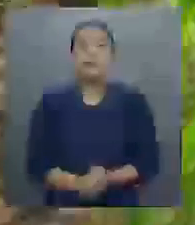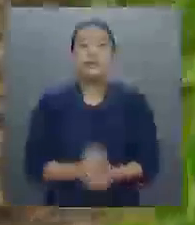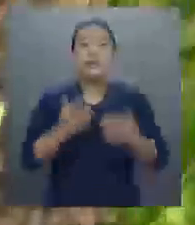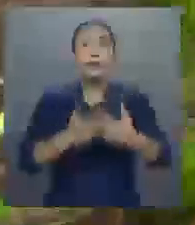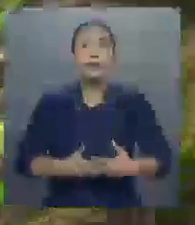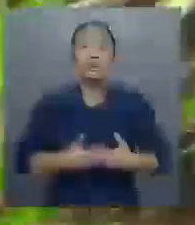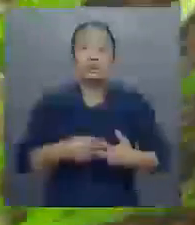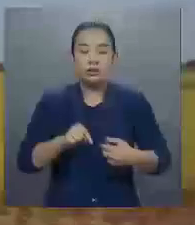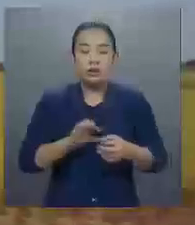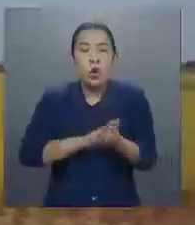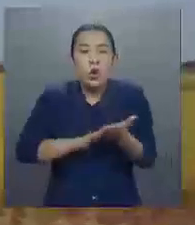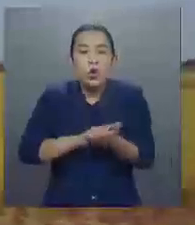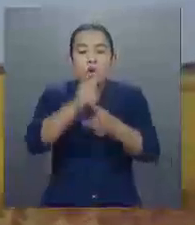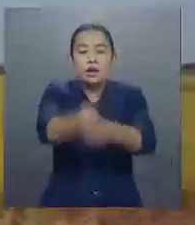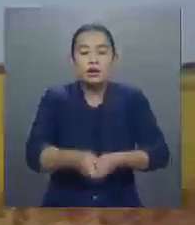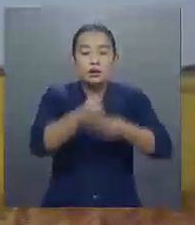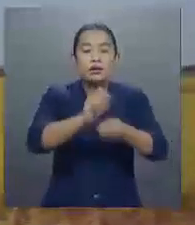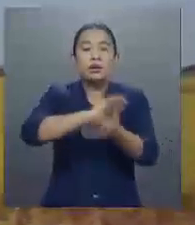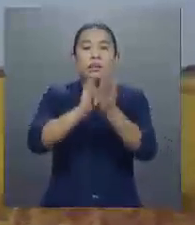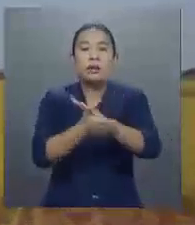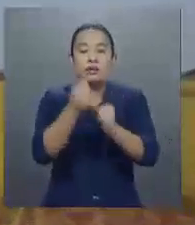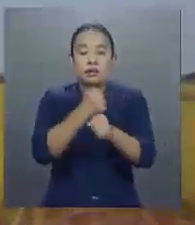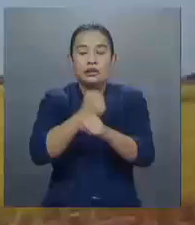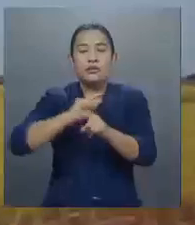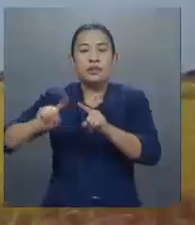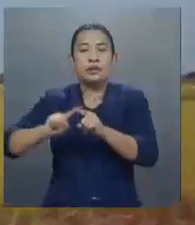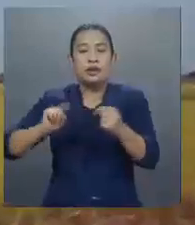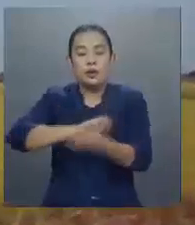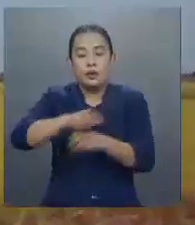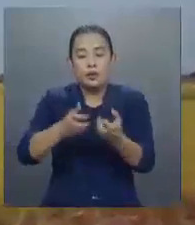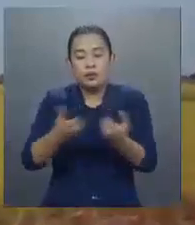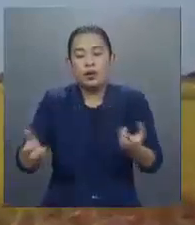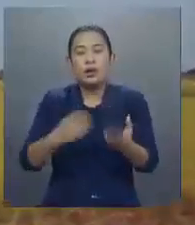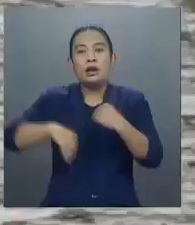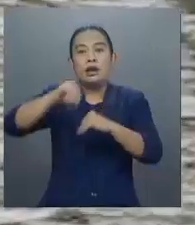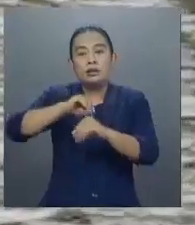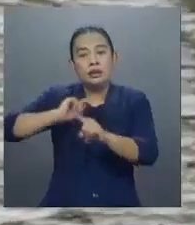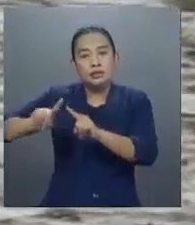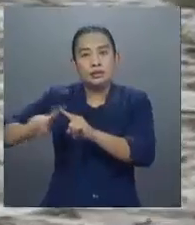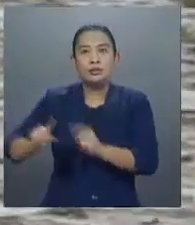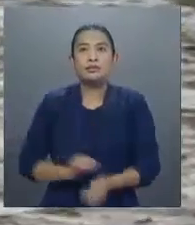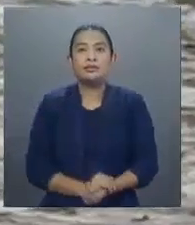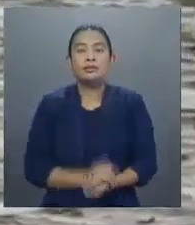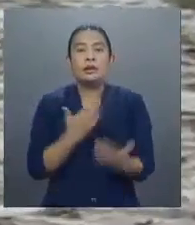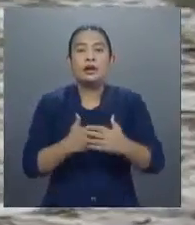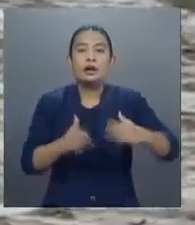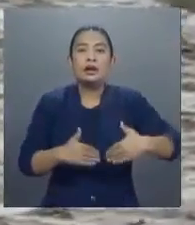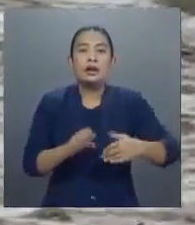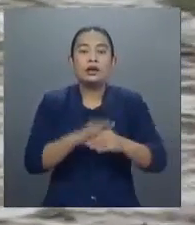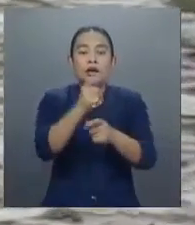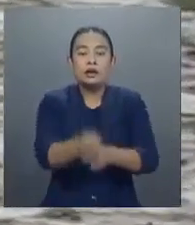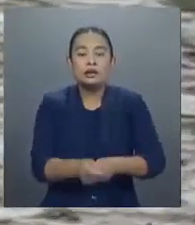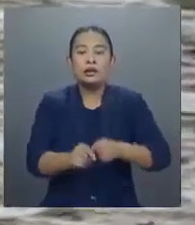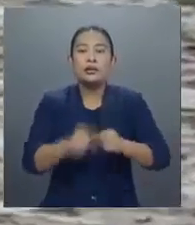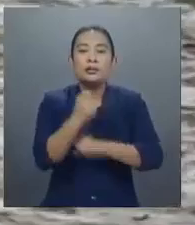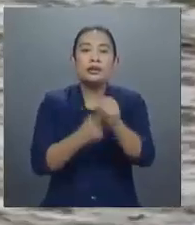องก็ต้องปรับตัวเพื่อเพิ่มประสิทธิภาพในการผลิตและเพิ่มผลตอบแทนสำหรับรายได้ภาคเกษตรปีที่ผ่านมาอยู่